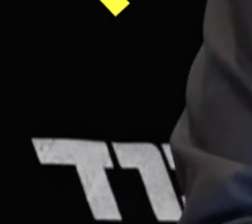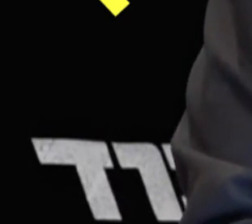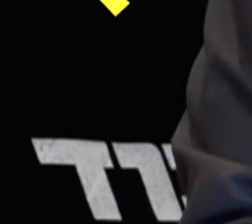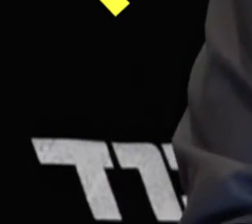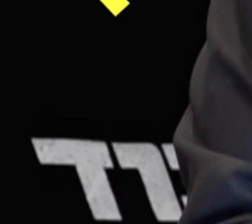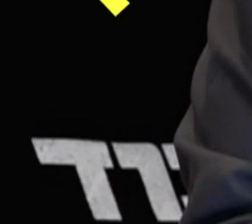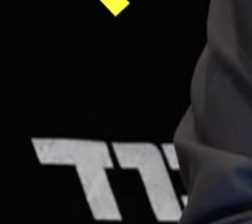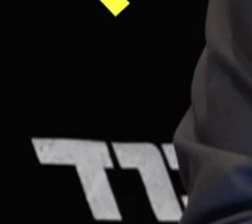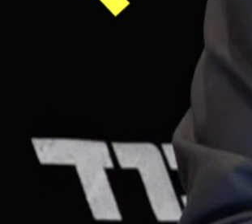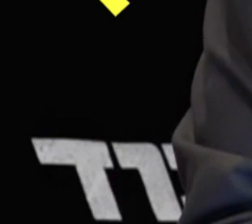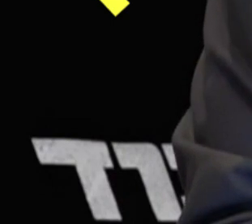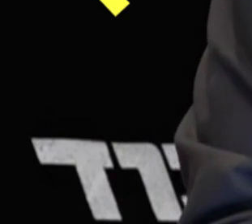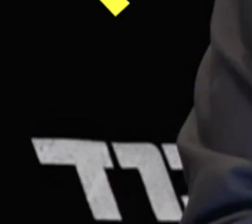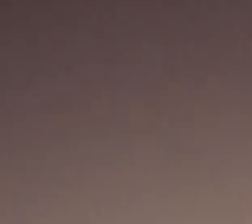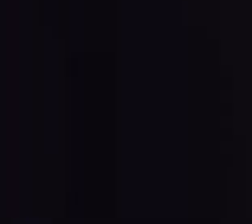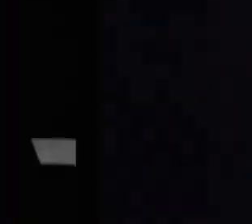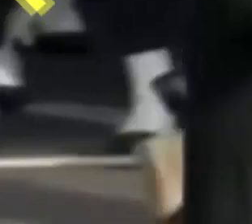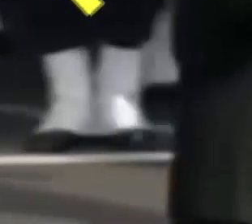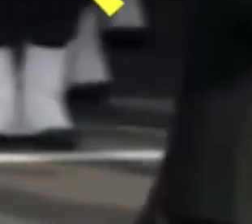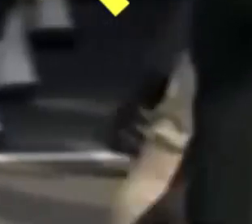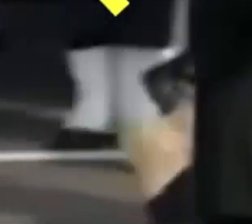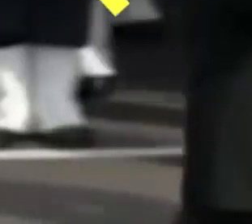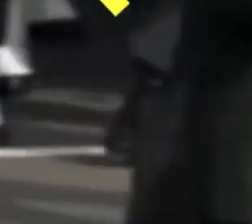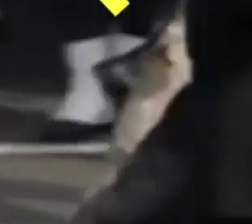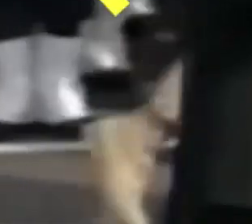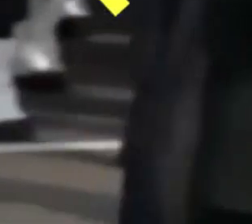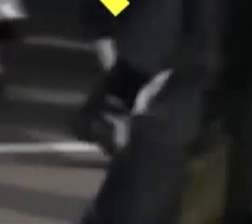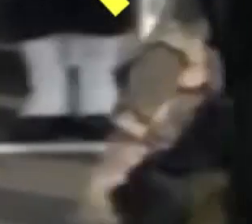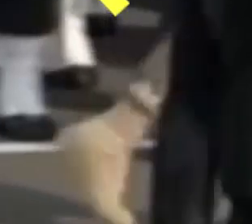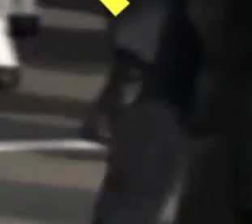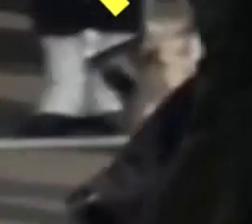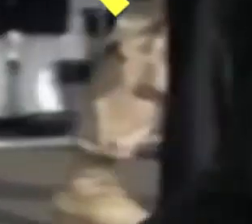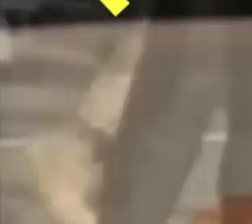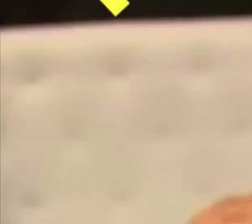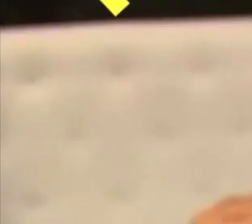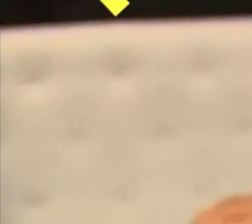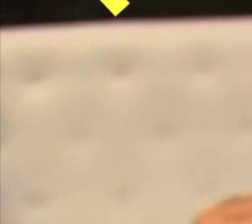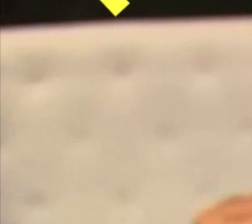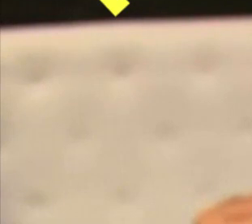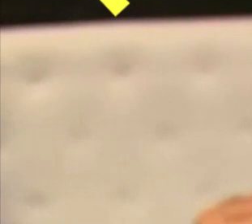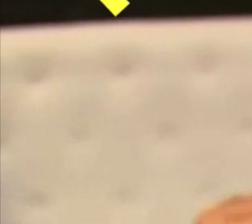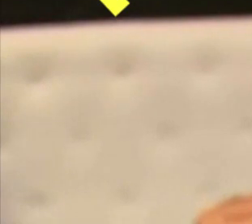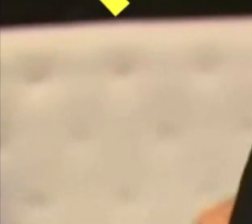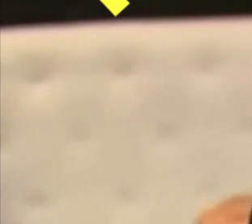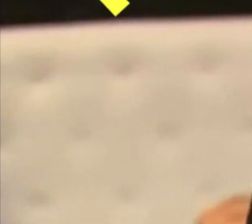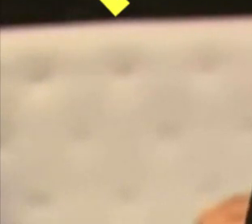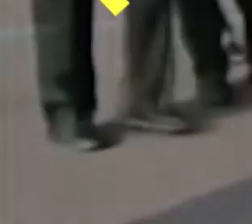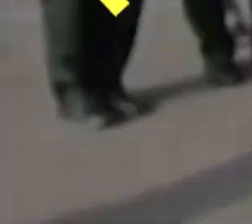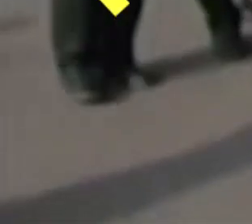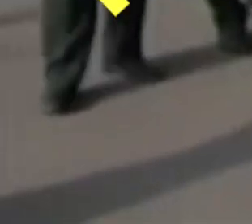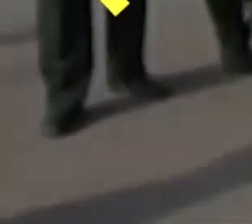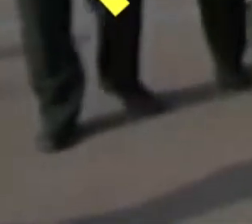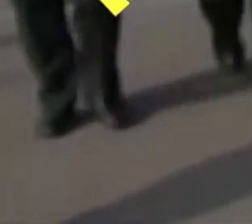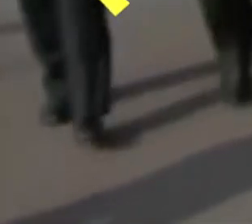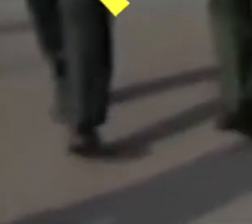ושליחותי, להמשיך לשרת אתכם. ארצות הברית נגד איראן. למרות האיומים של טראמפ, חמינאי